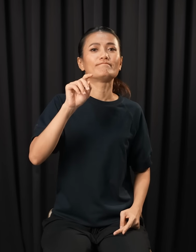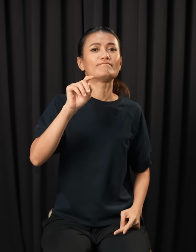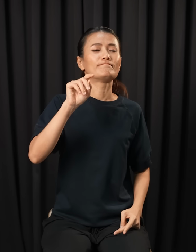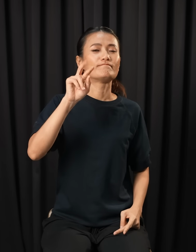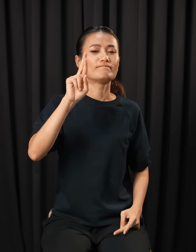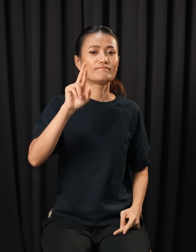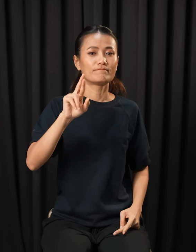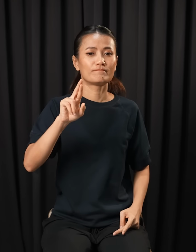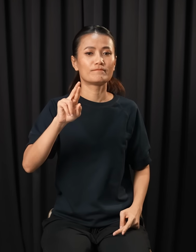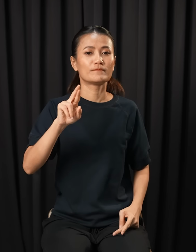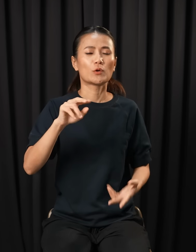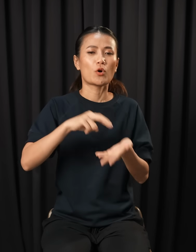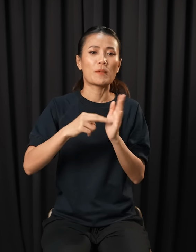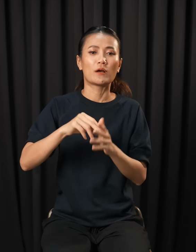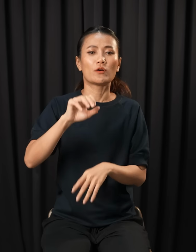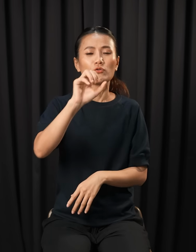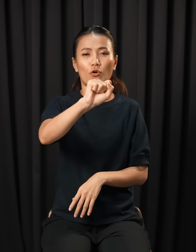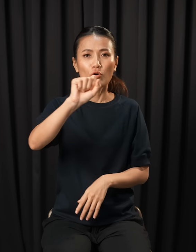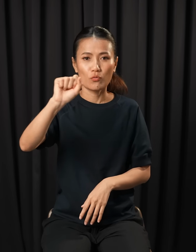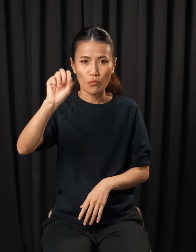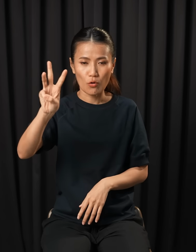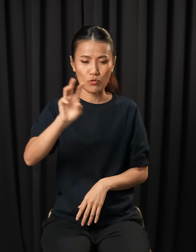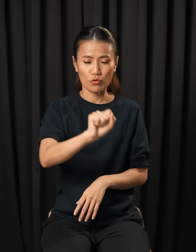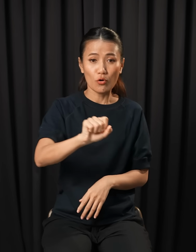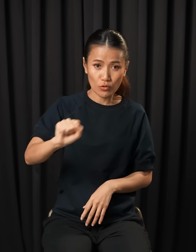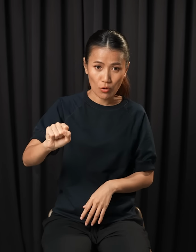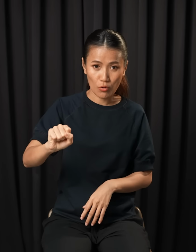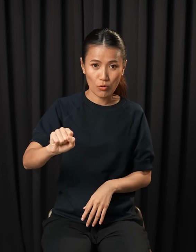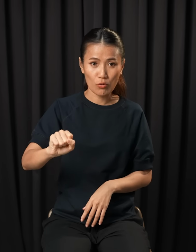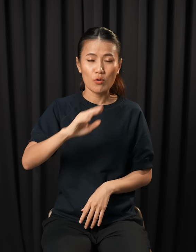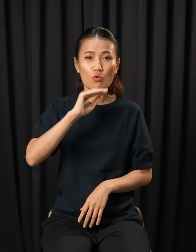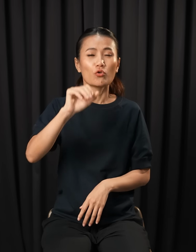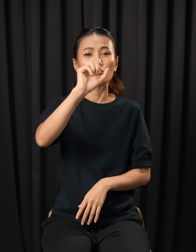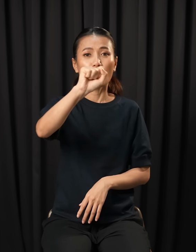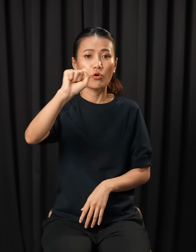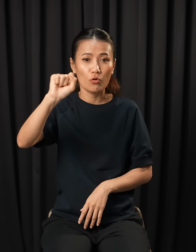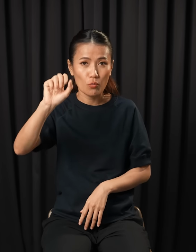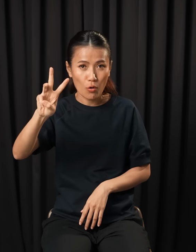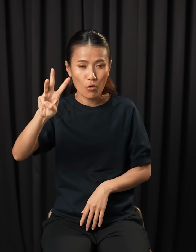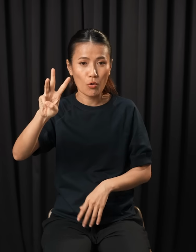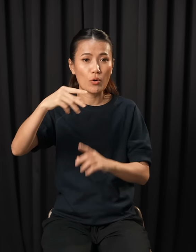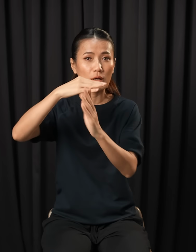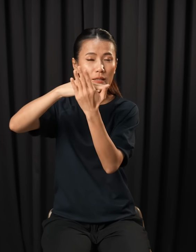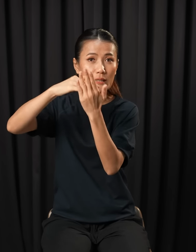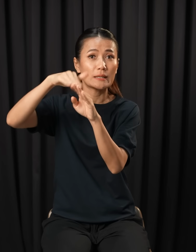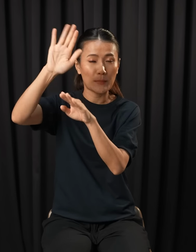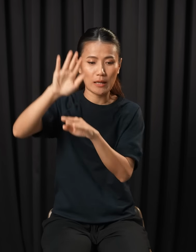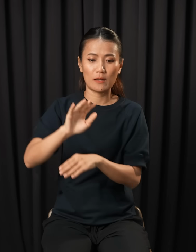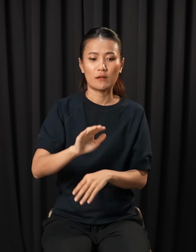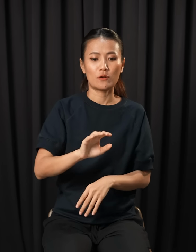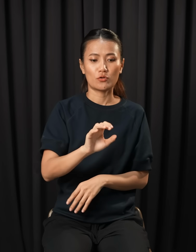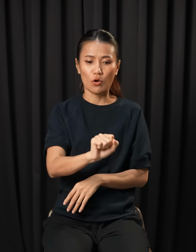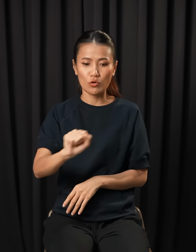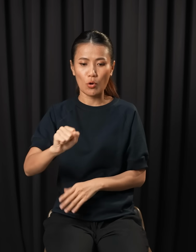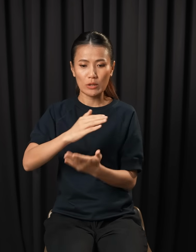าเนี่ยคุณก็ต้องให้ได้เกินครึ่งด้วยคือหมายความว่า ครึ่งบนครึ่งล่างครับถ้าข้างบนไม่เกินข้างบ